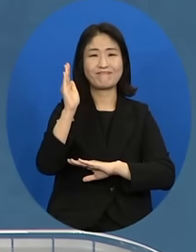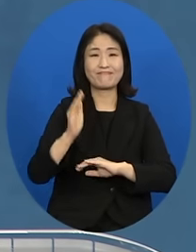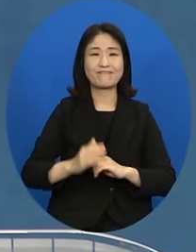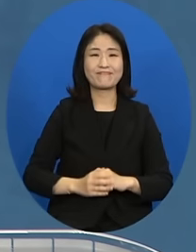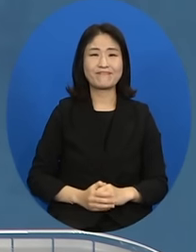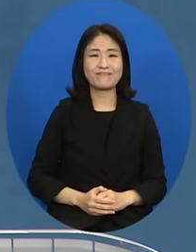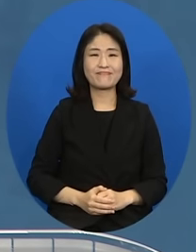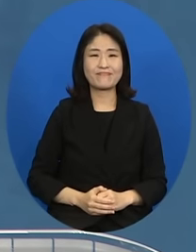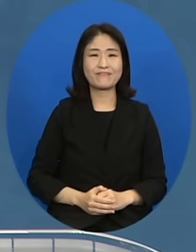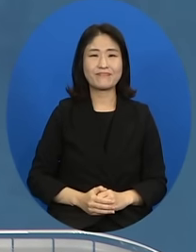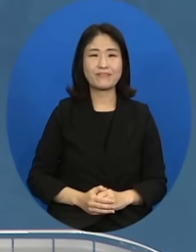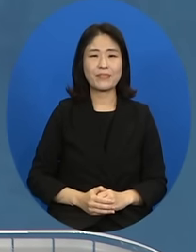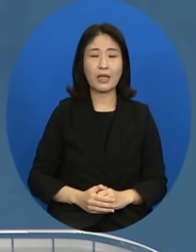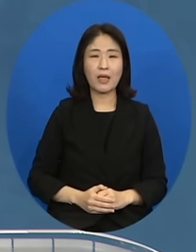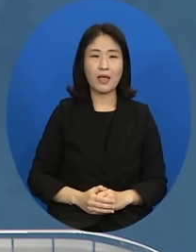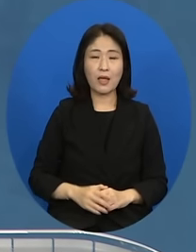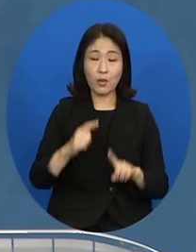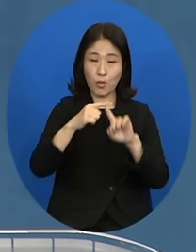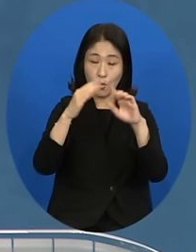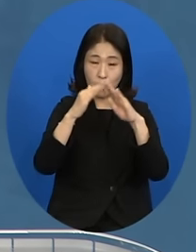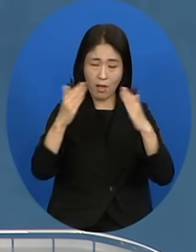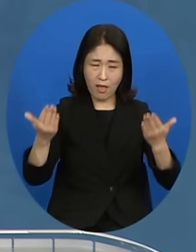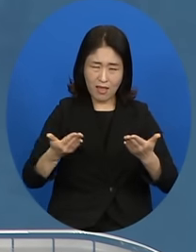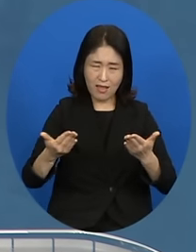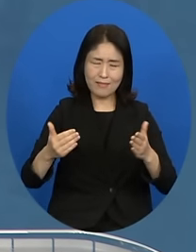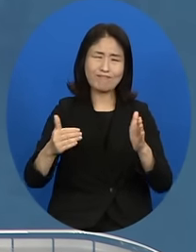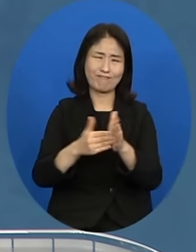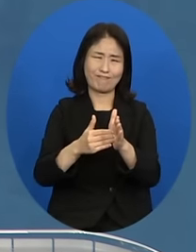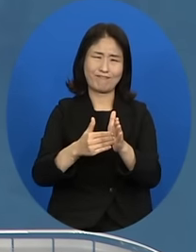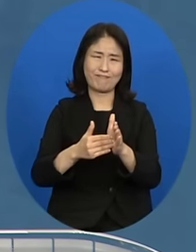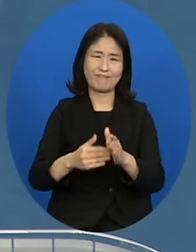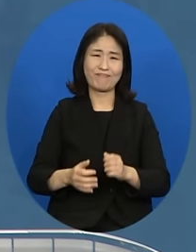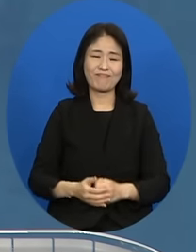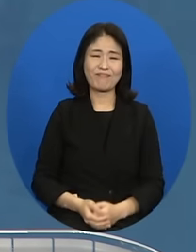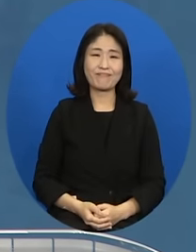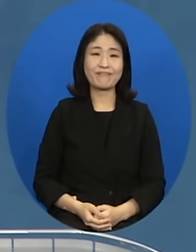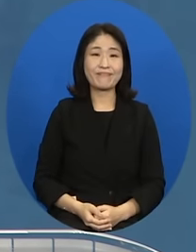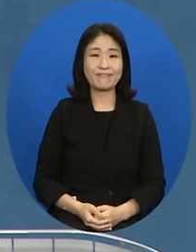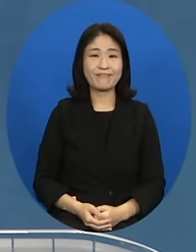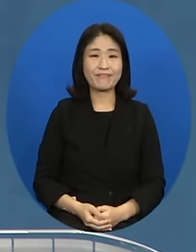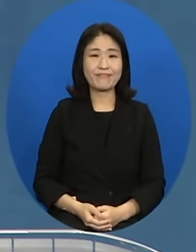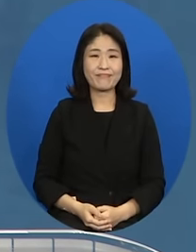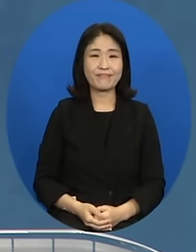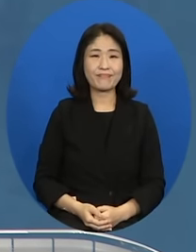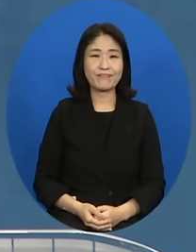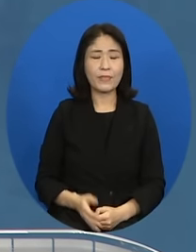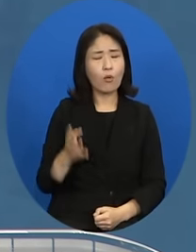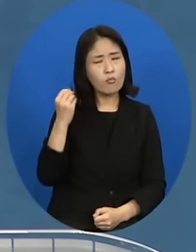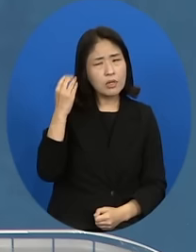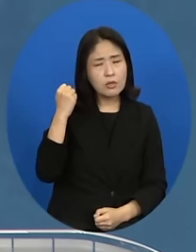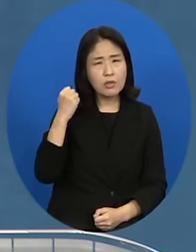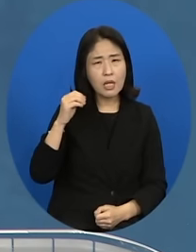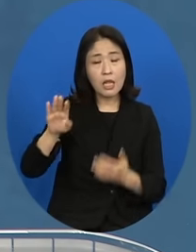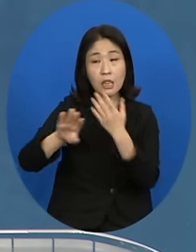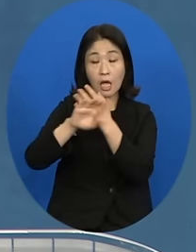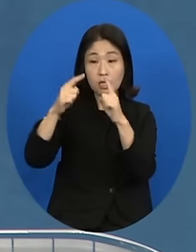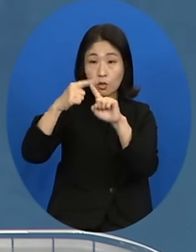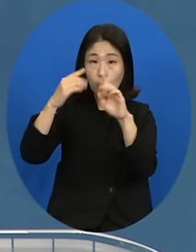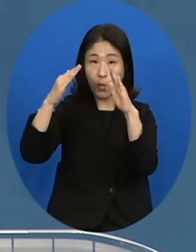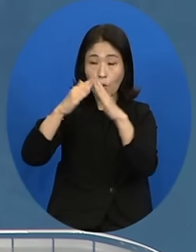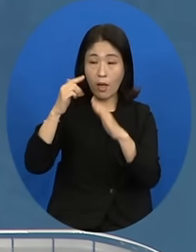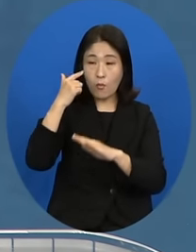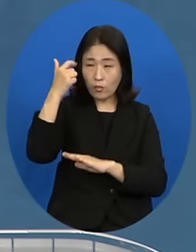이제 교회 사역을 마무리하게 되었습니다. 얼마 전에 한 외부 목사님이 저에게 질문을